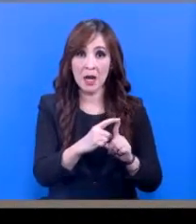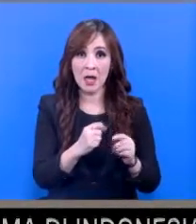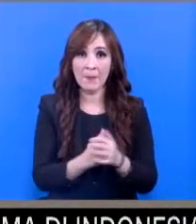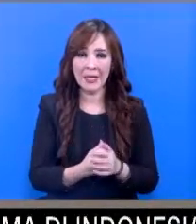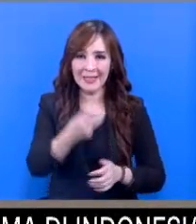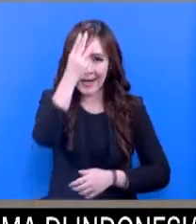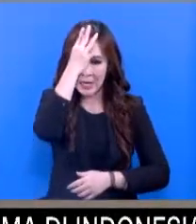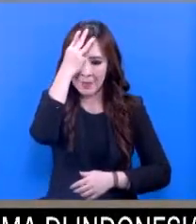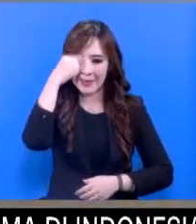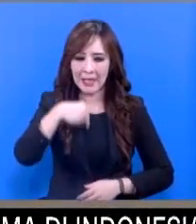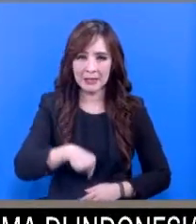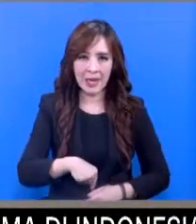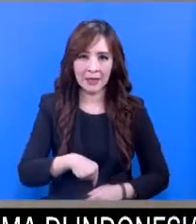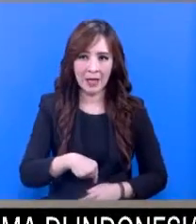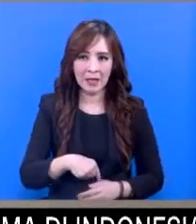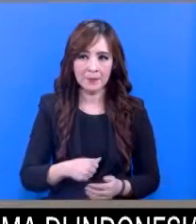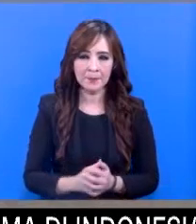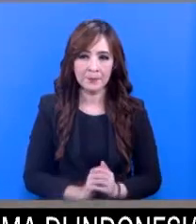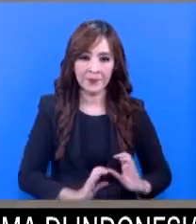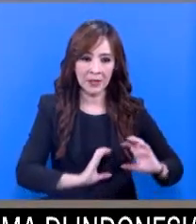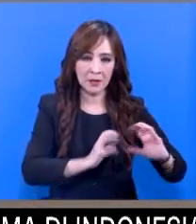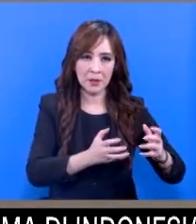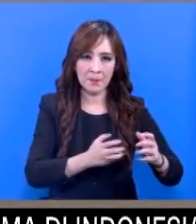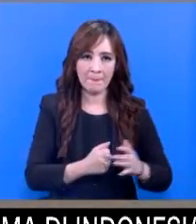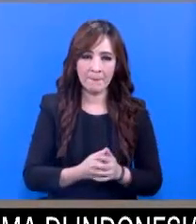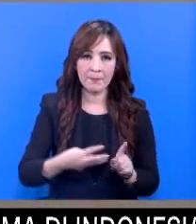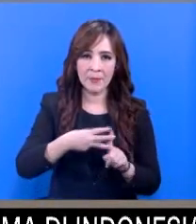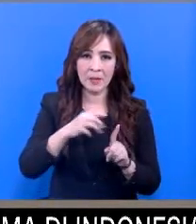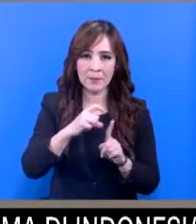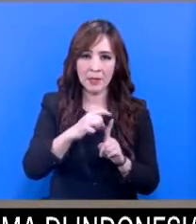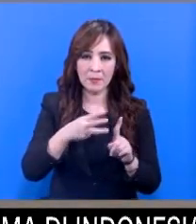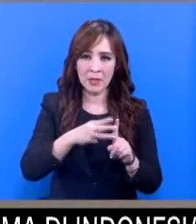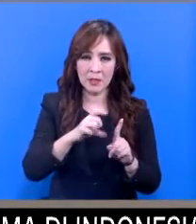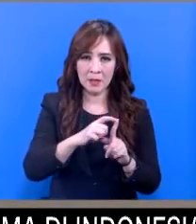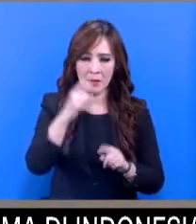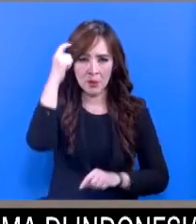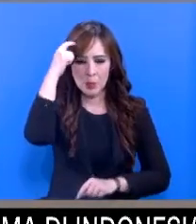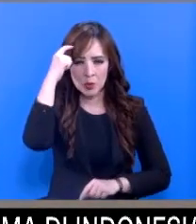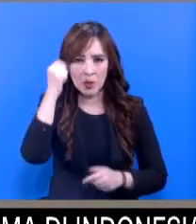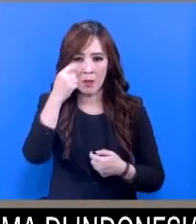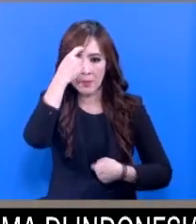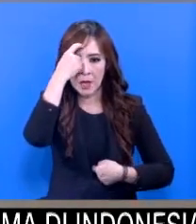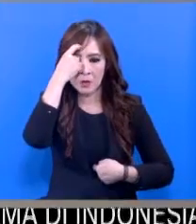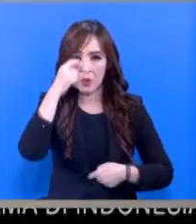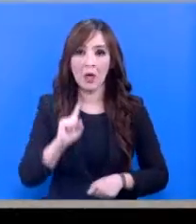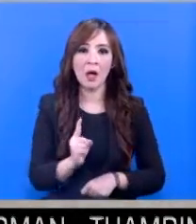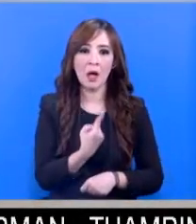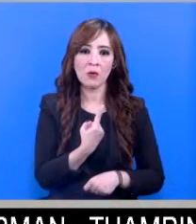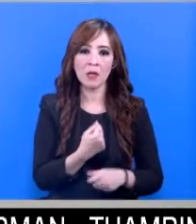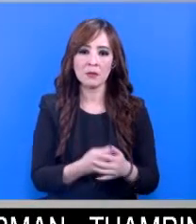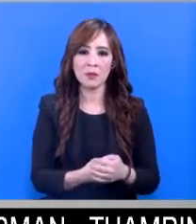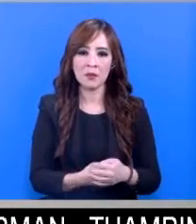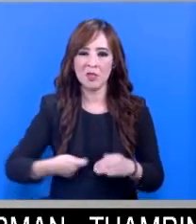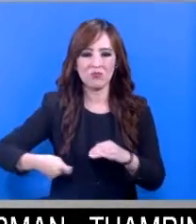Selatan. Tim Animal Rescue BPBD dan Tim Kesehatan Hewan Banjarmasin menduga pelaku lebih dahulu membunuh kucing